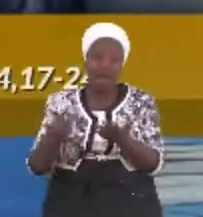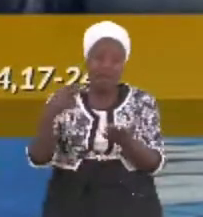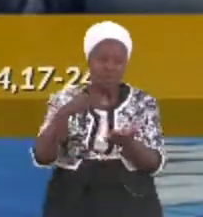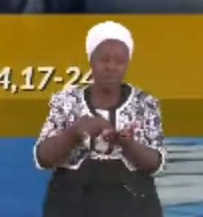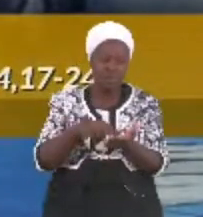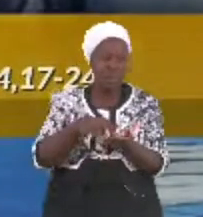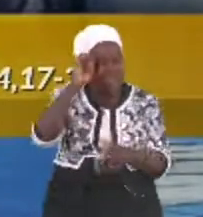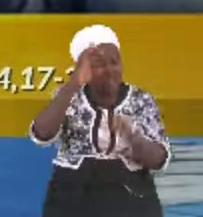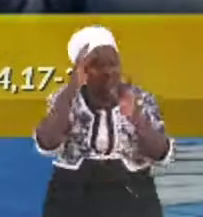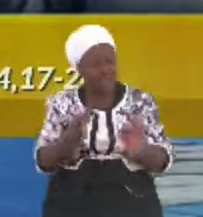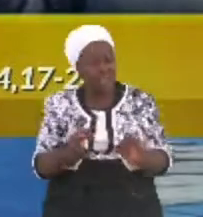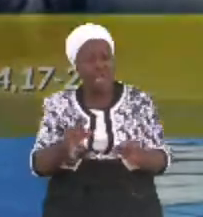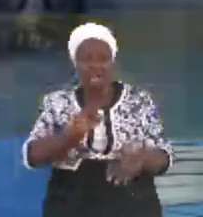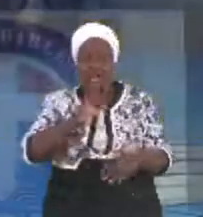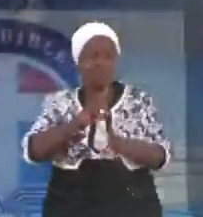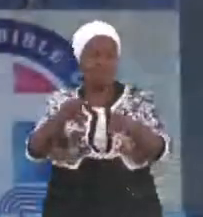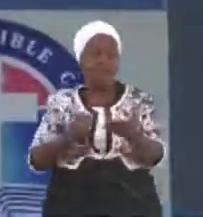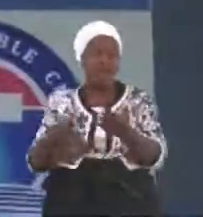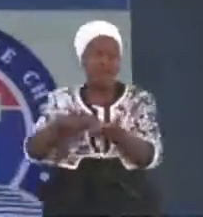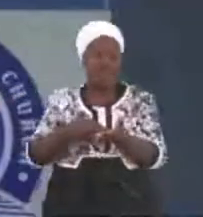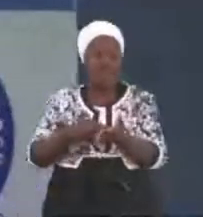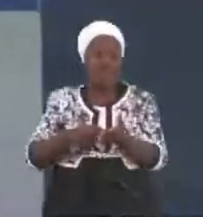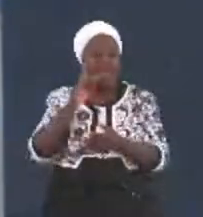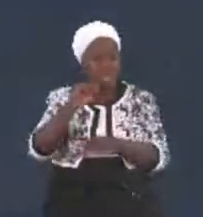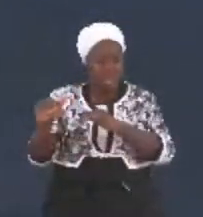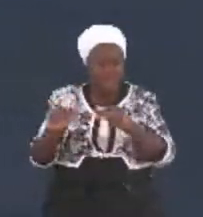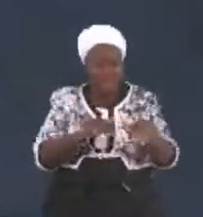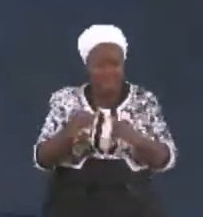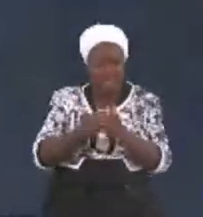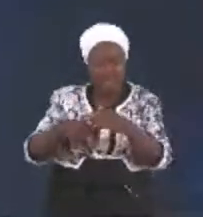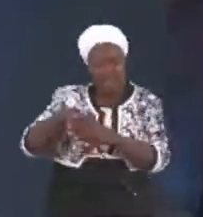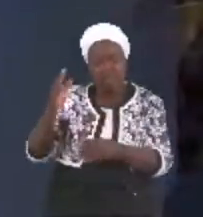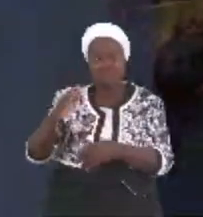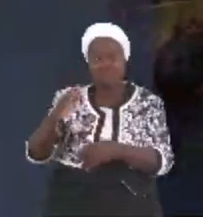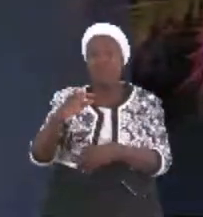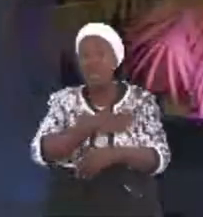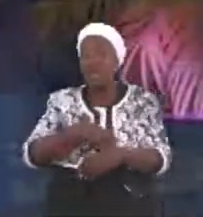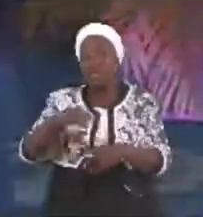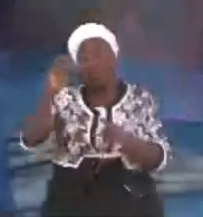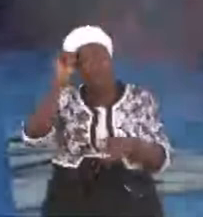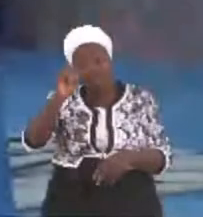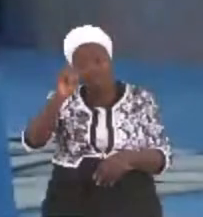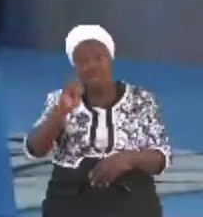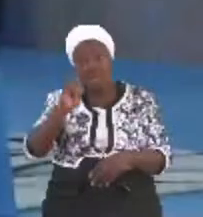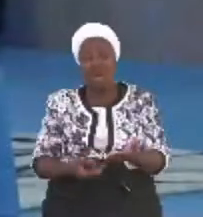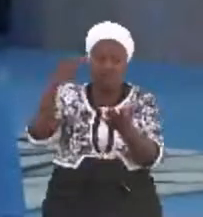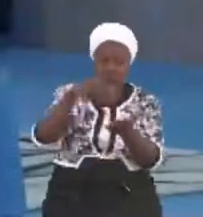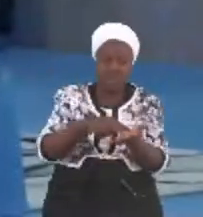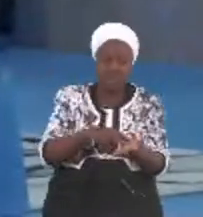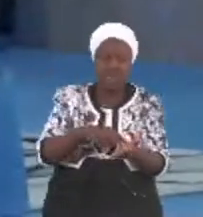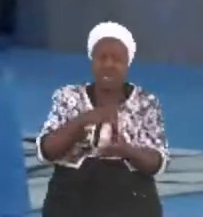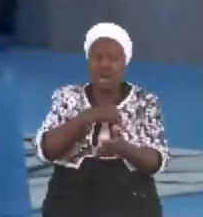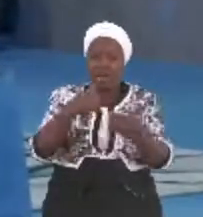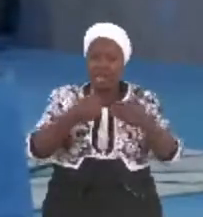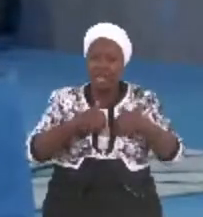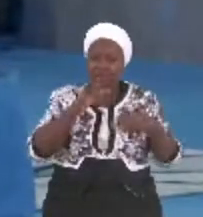Il a décidé, je me lèverai. Il a agi et il se leva. Il a